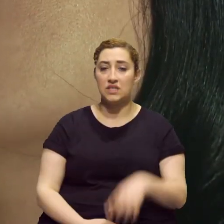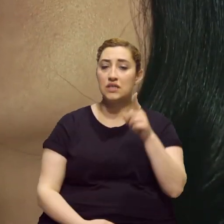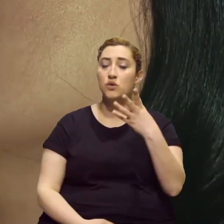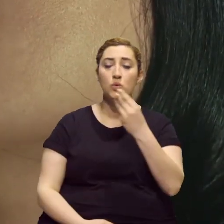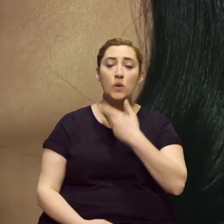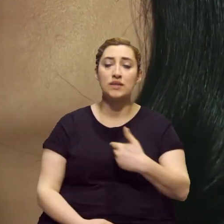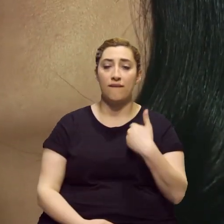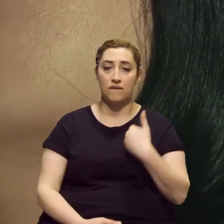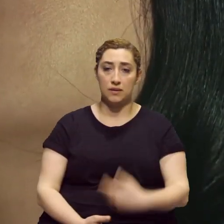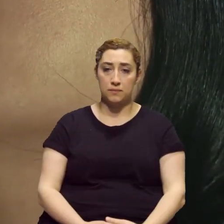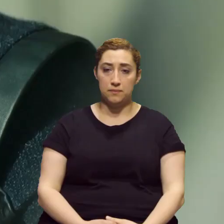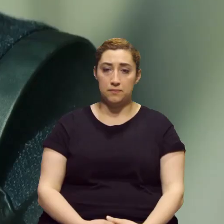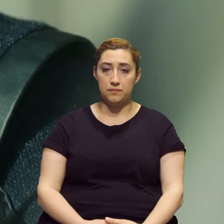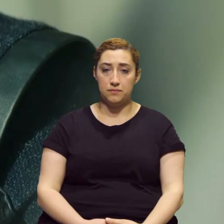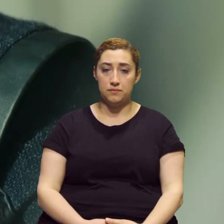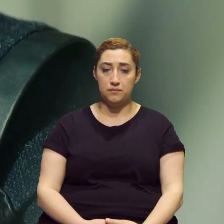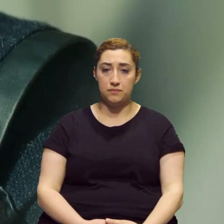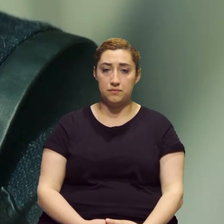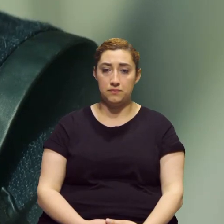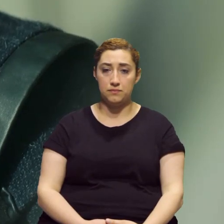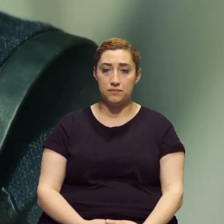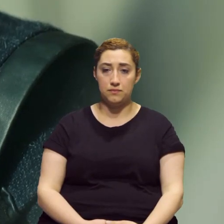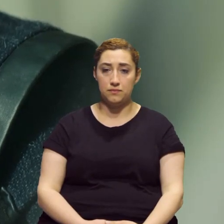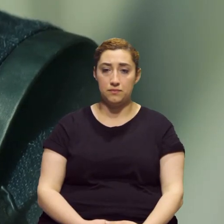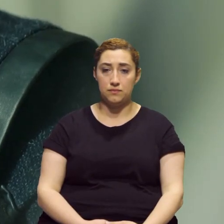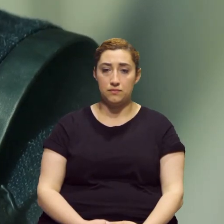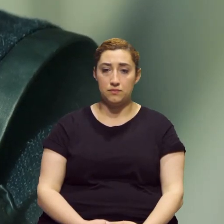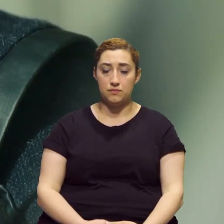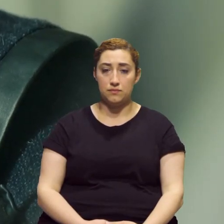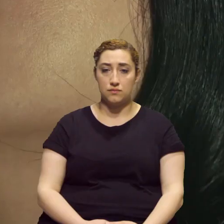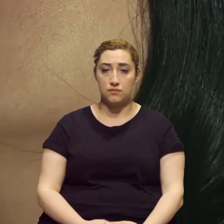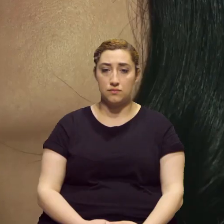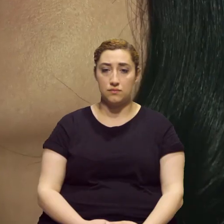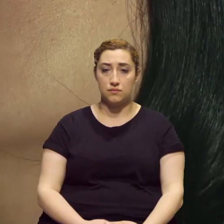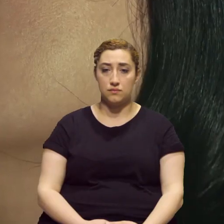Seni çok sevdim. Mustafa bir kez daha Leyla'ya döndü yüzünü.